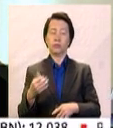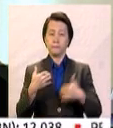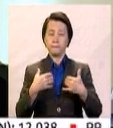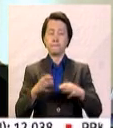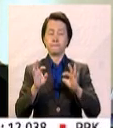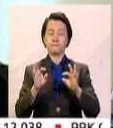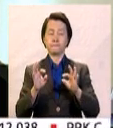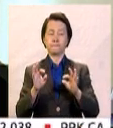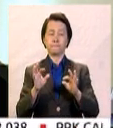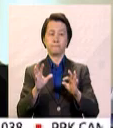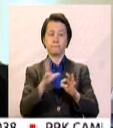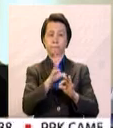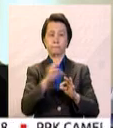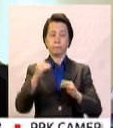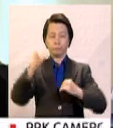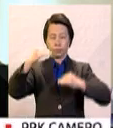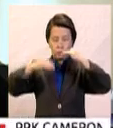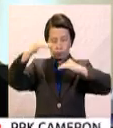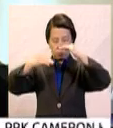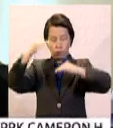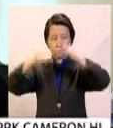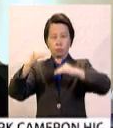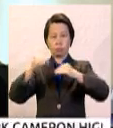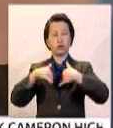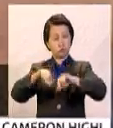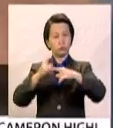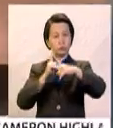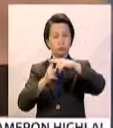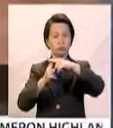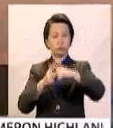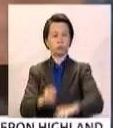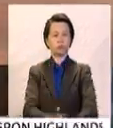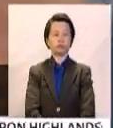trade ataupun imbangan dagangan yang masih lagi positif.